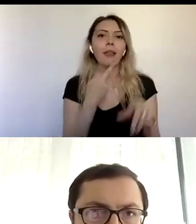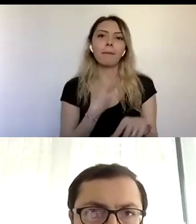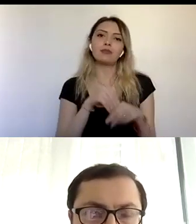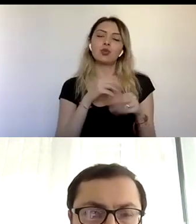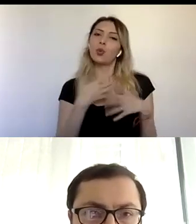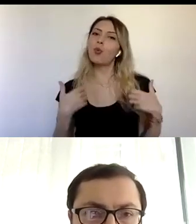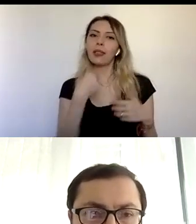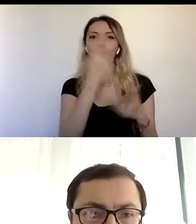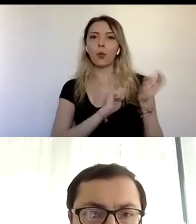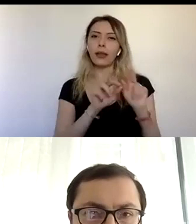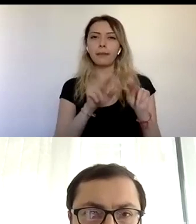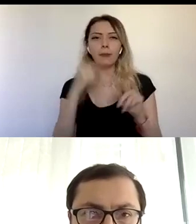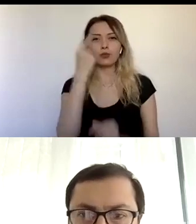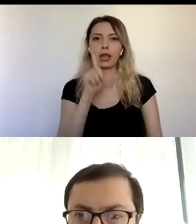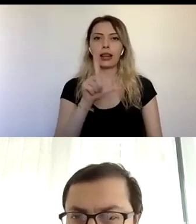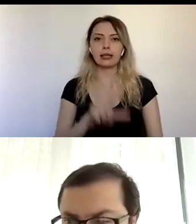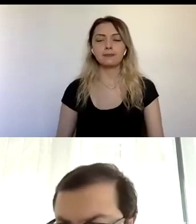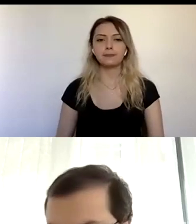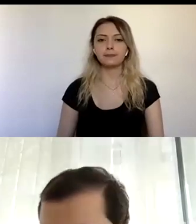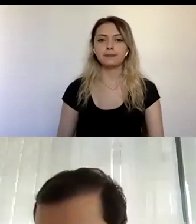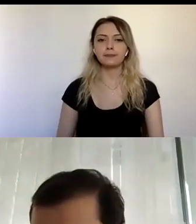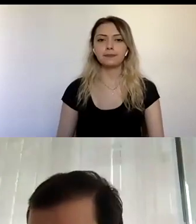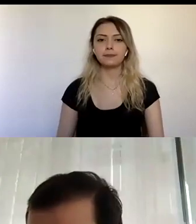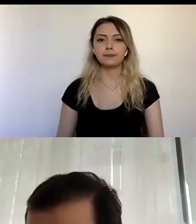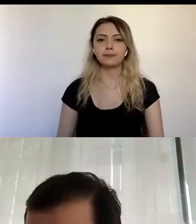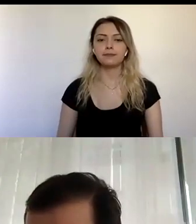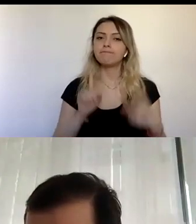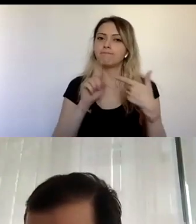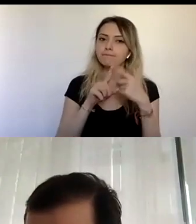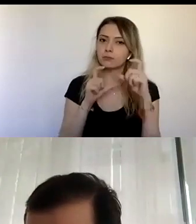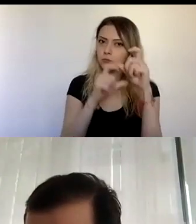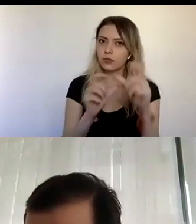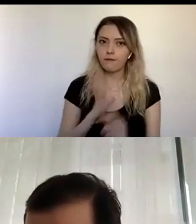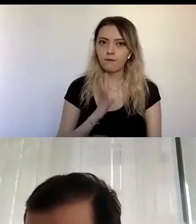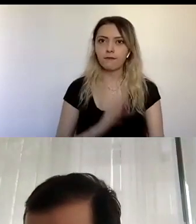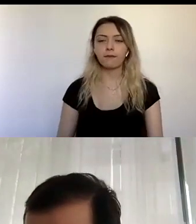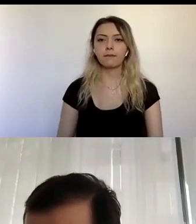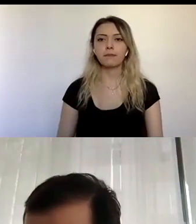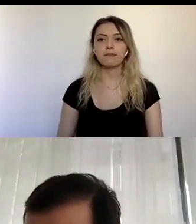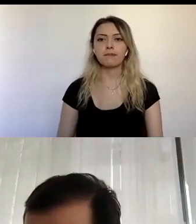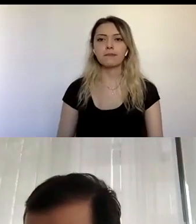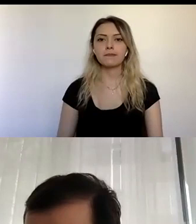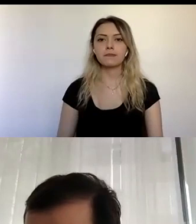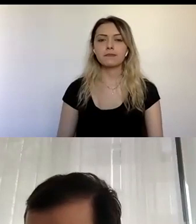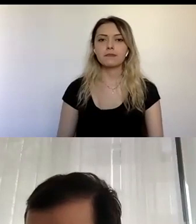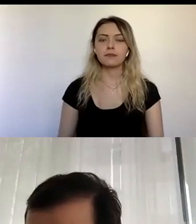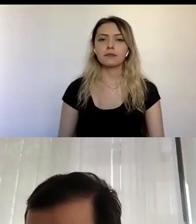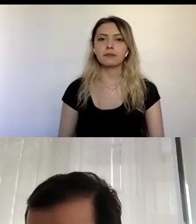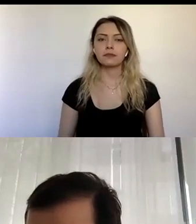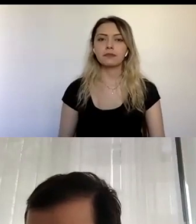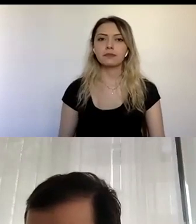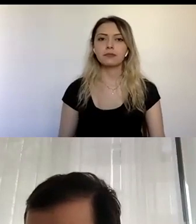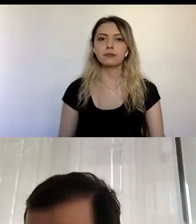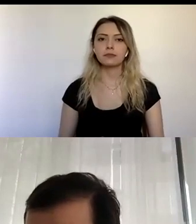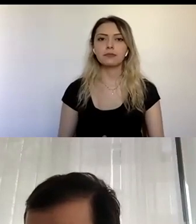Teşekkürler. Bir sorumuz daha var. Bu yine aslında veri güvenliği ve